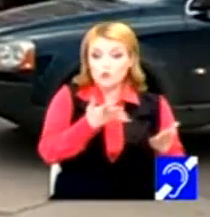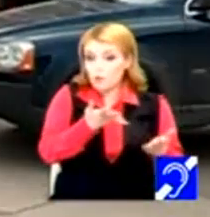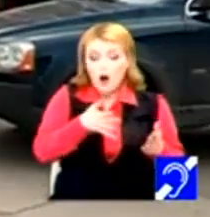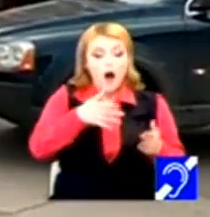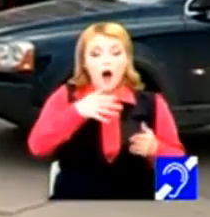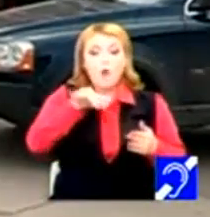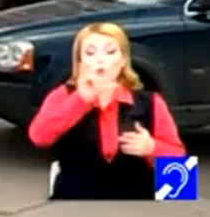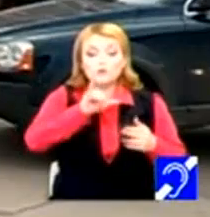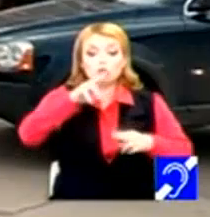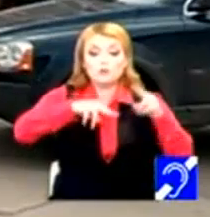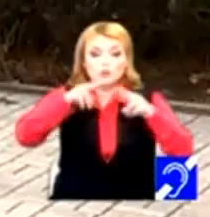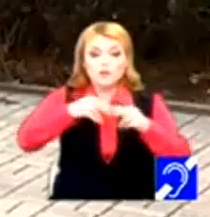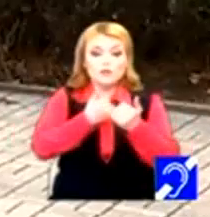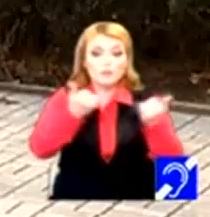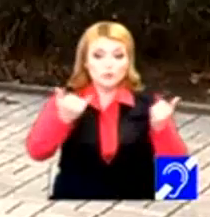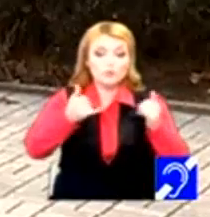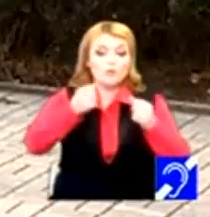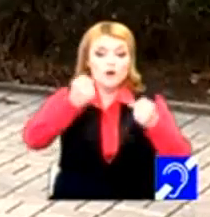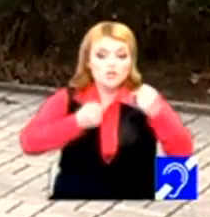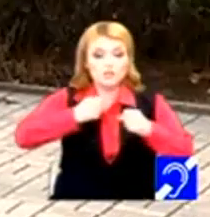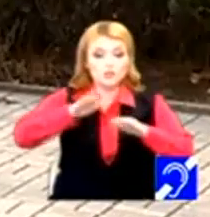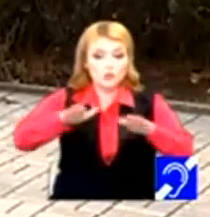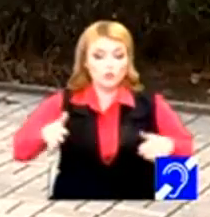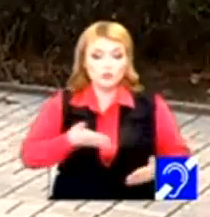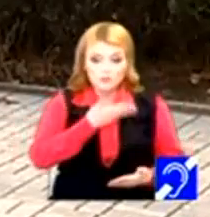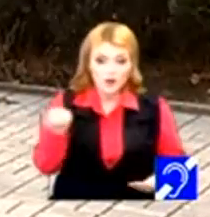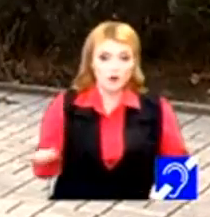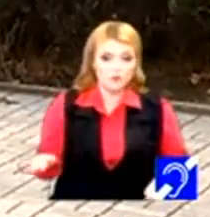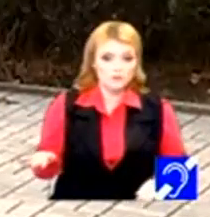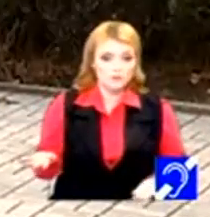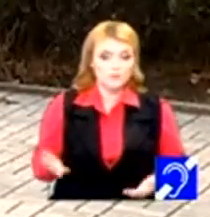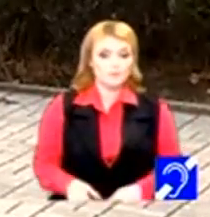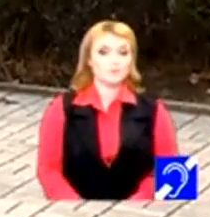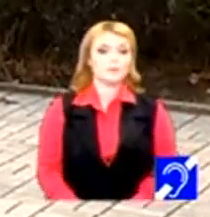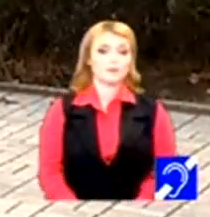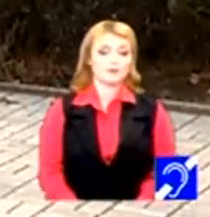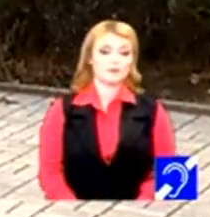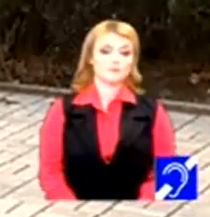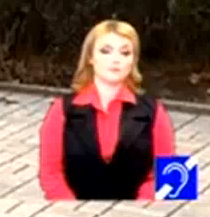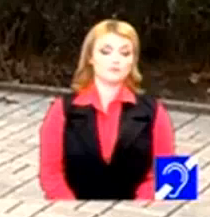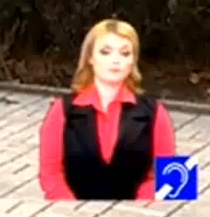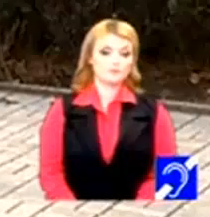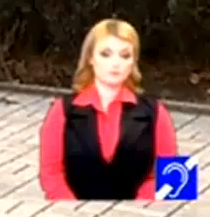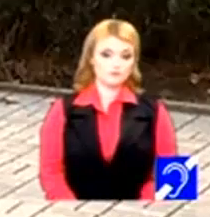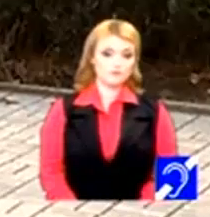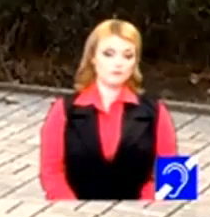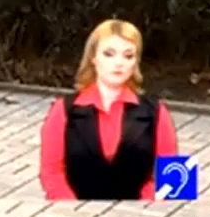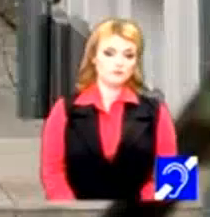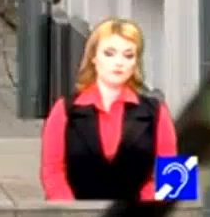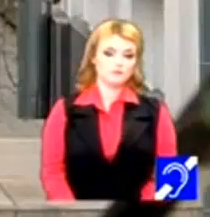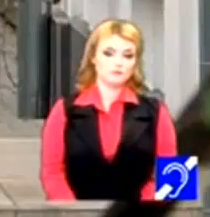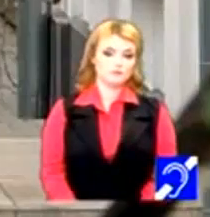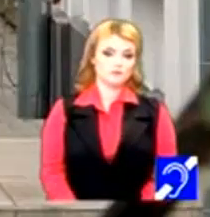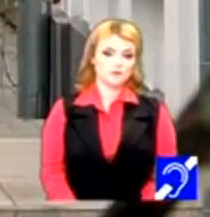40.000 de mașini în plus. În prezent, noi în Chișinău avem 195 de mașini în acest an, vom avea planul, ușor trecem de